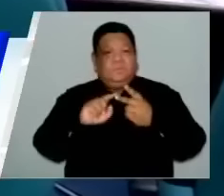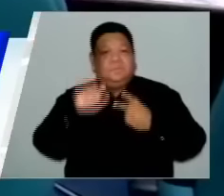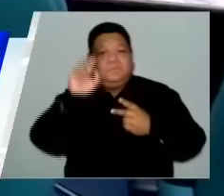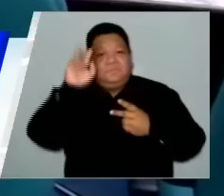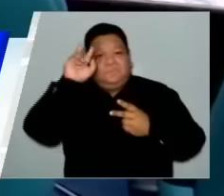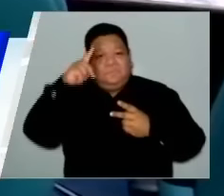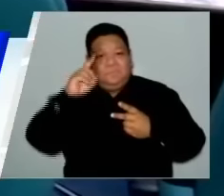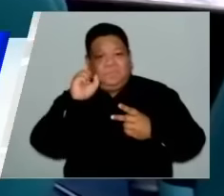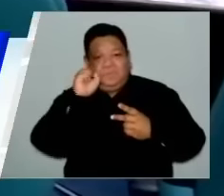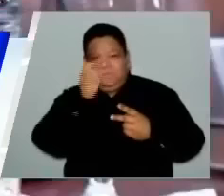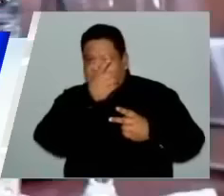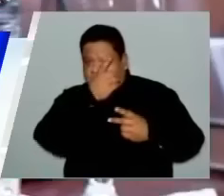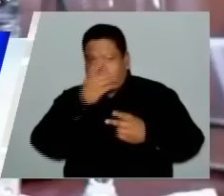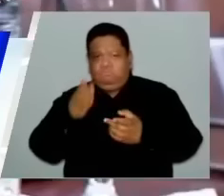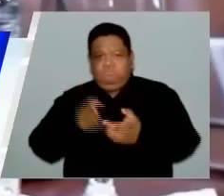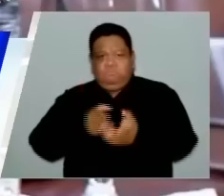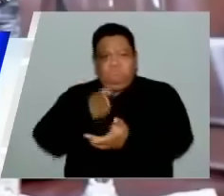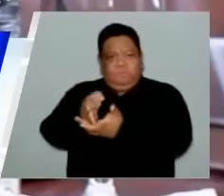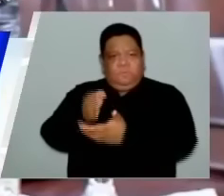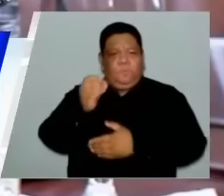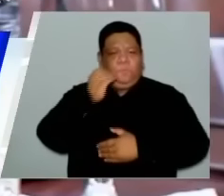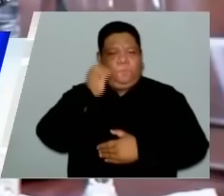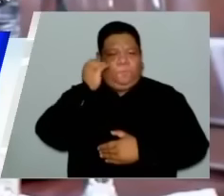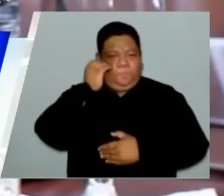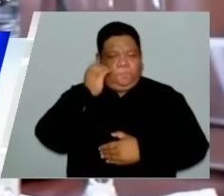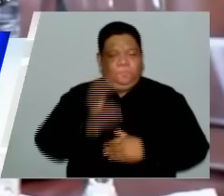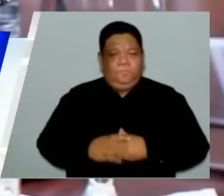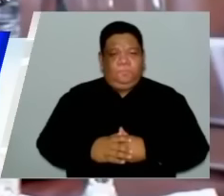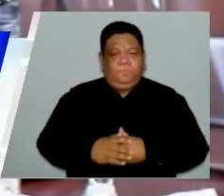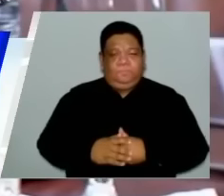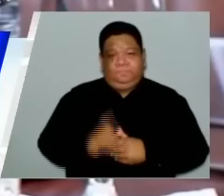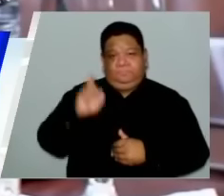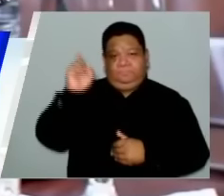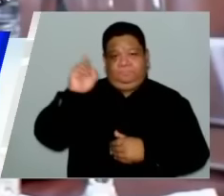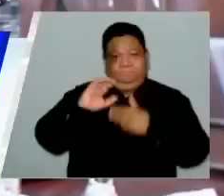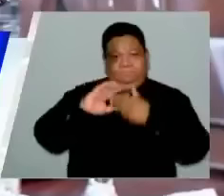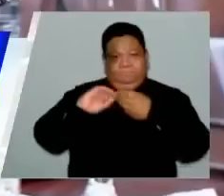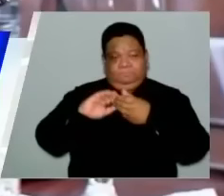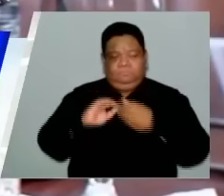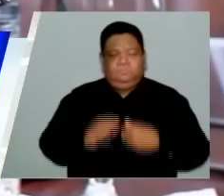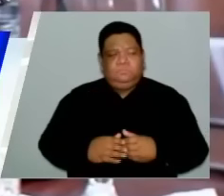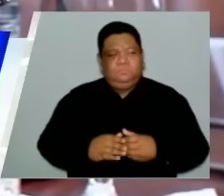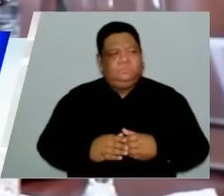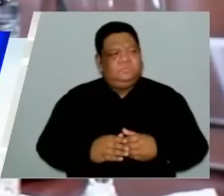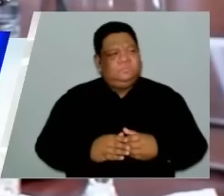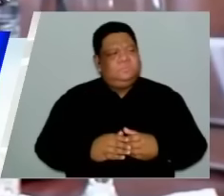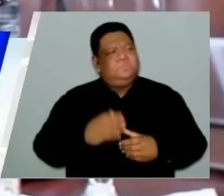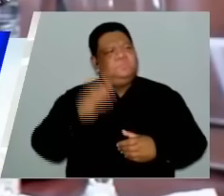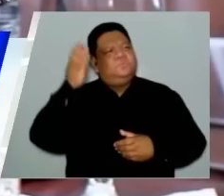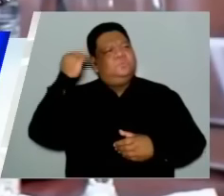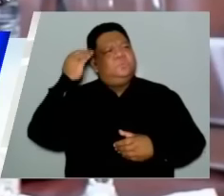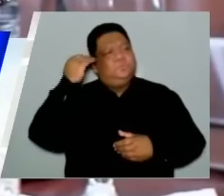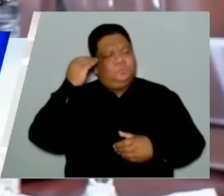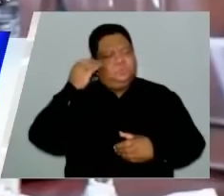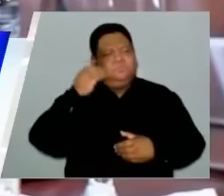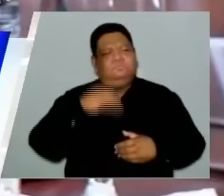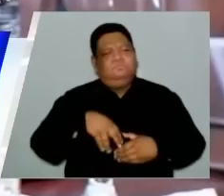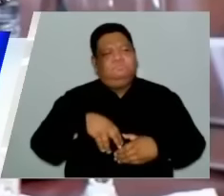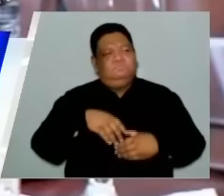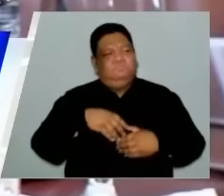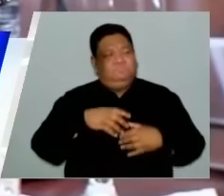former President Rodrigo Duterte at former Mayor, Davao Mayor Sara